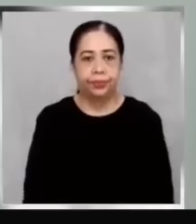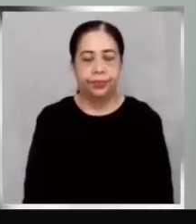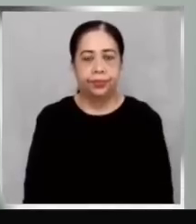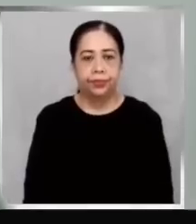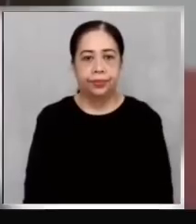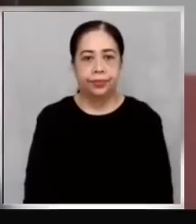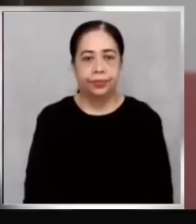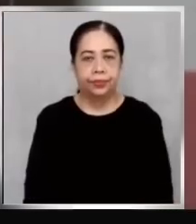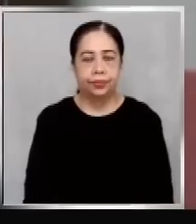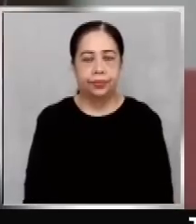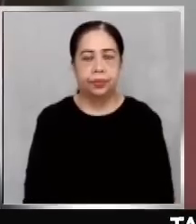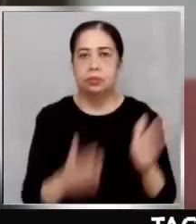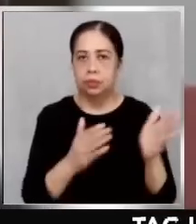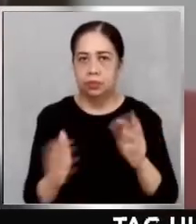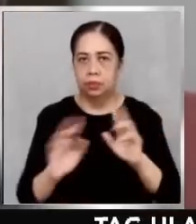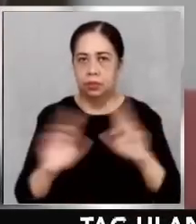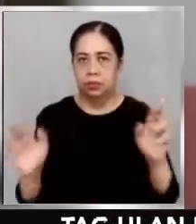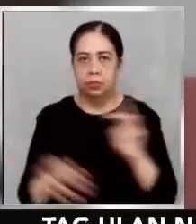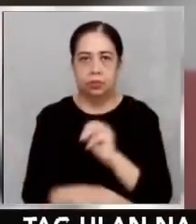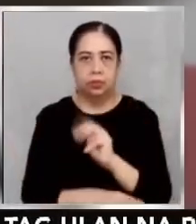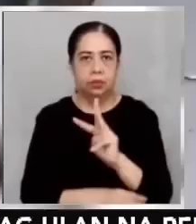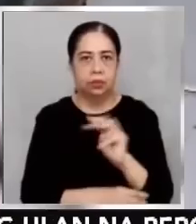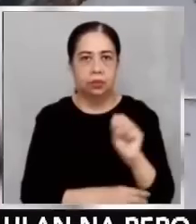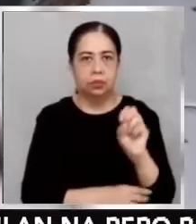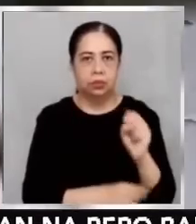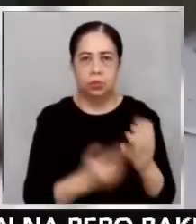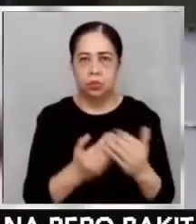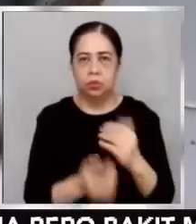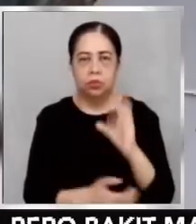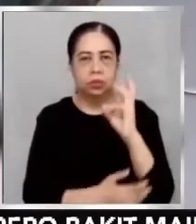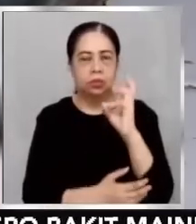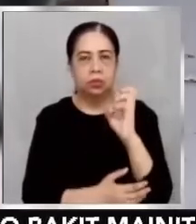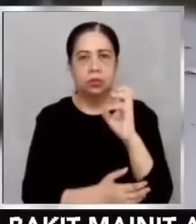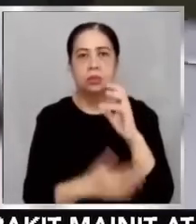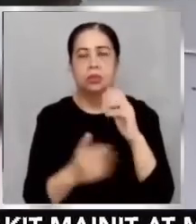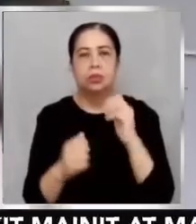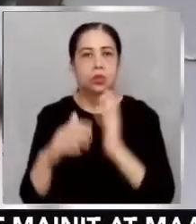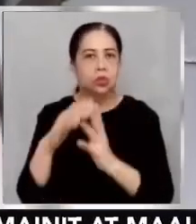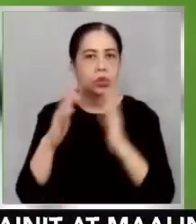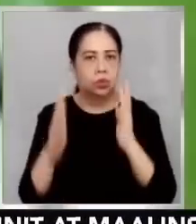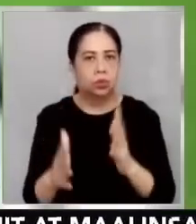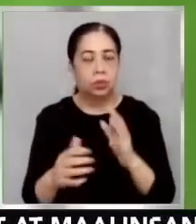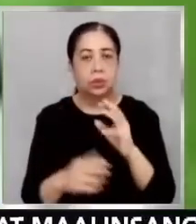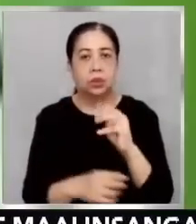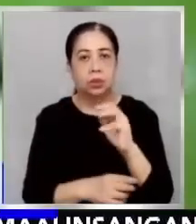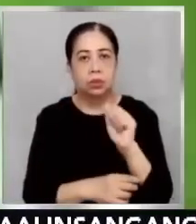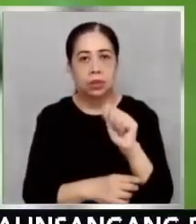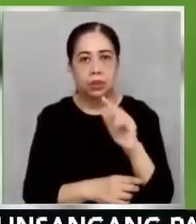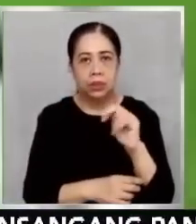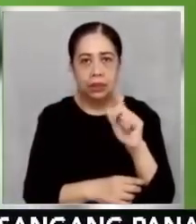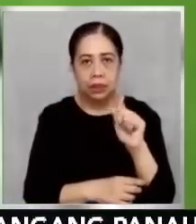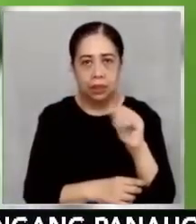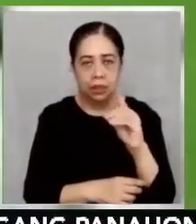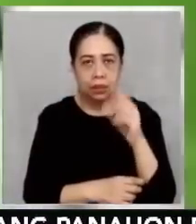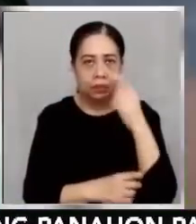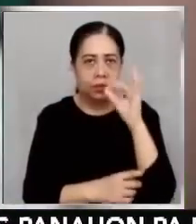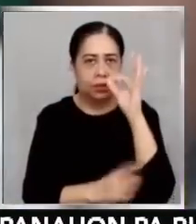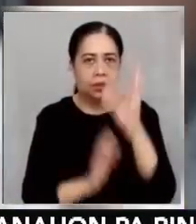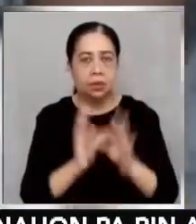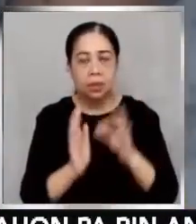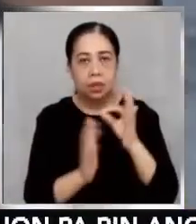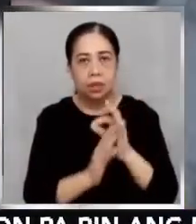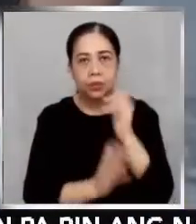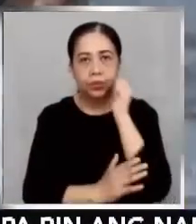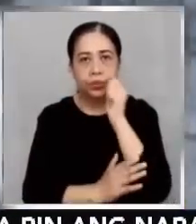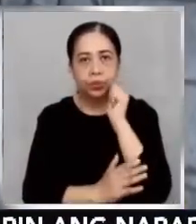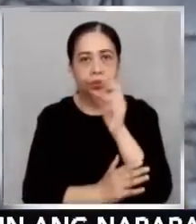Pinaghahanda na ng MWSS ang halos 600,000 customer ng Maynilad para sa 9 na oras na daily water